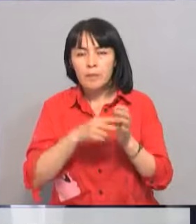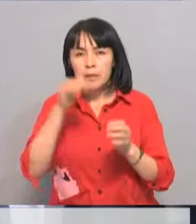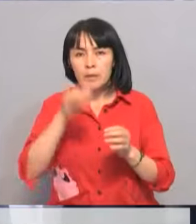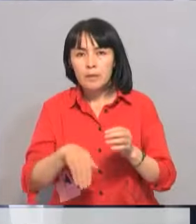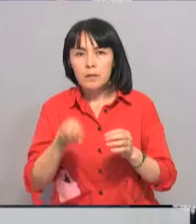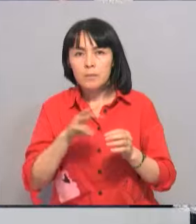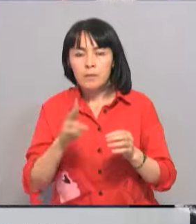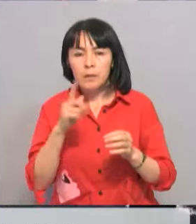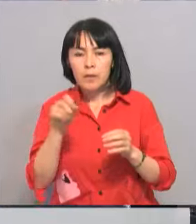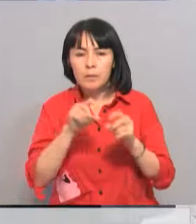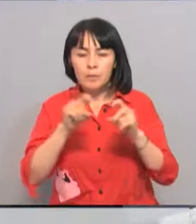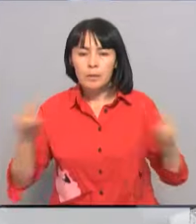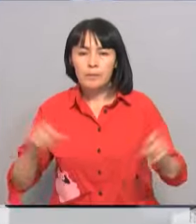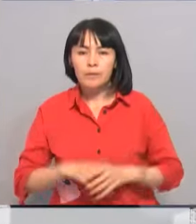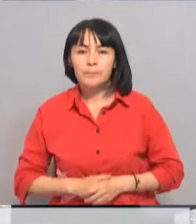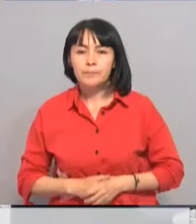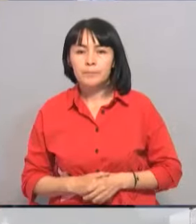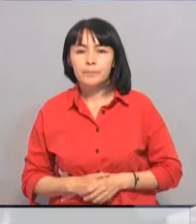тысяч метров газопровода.